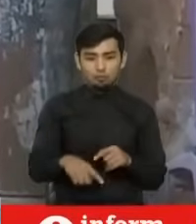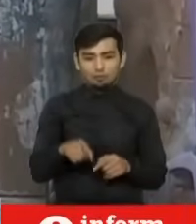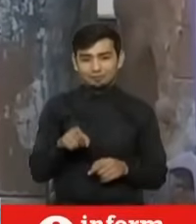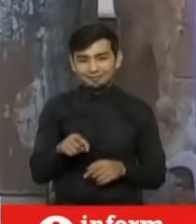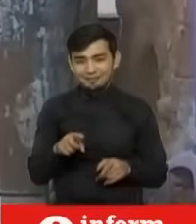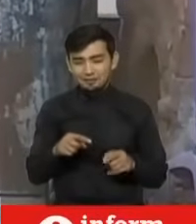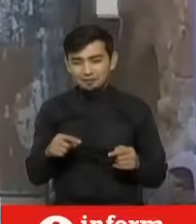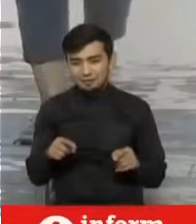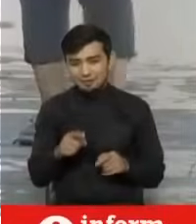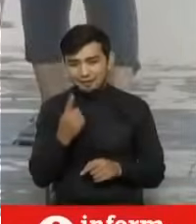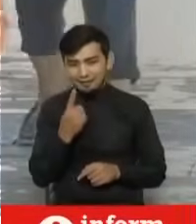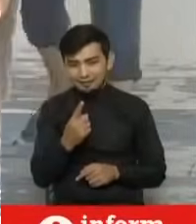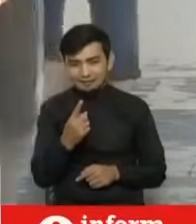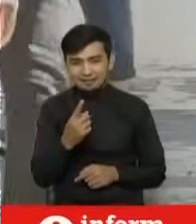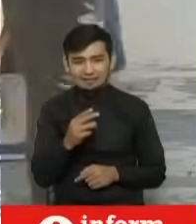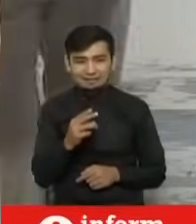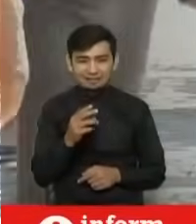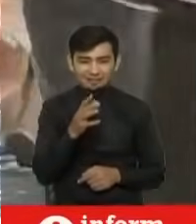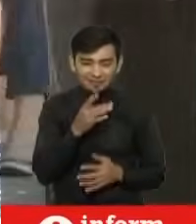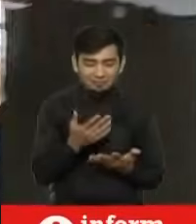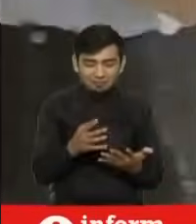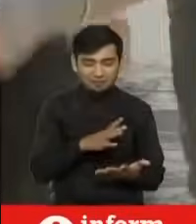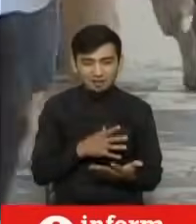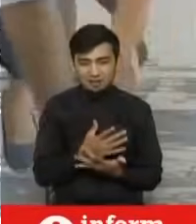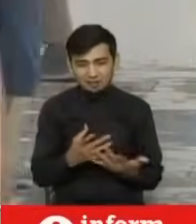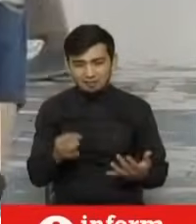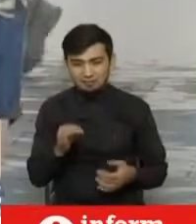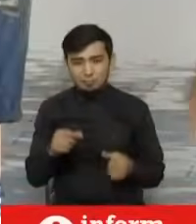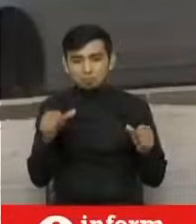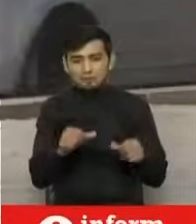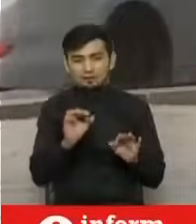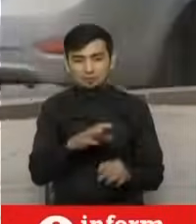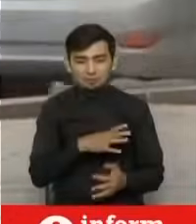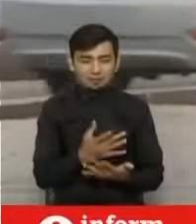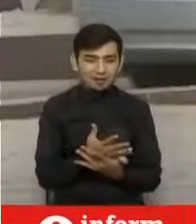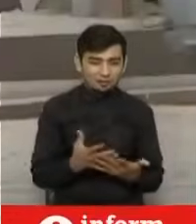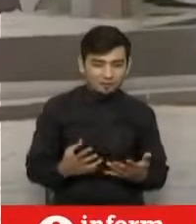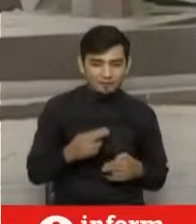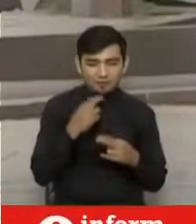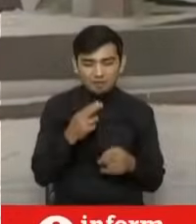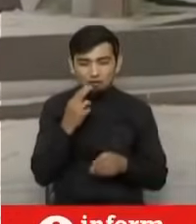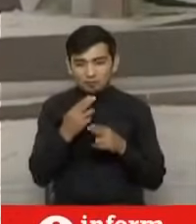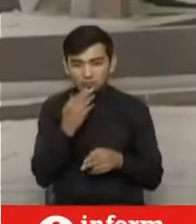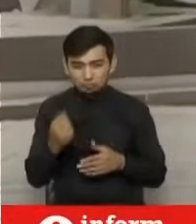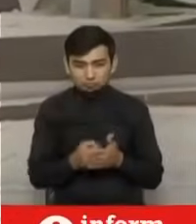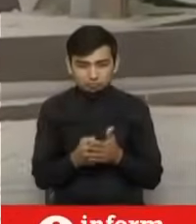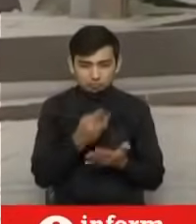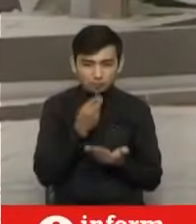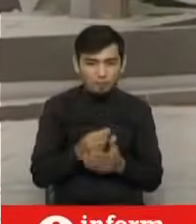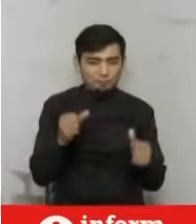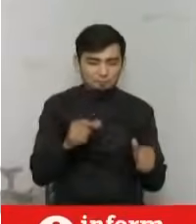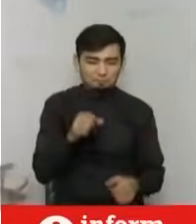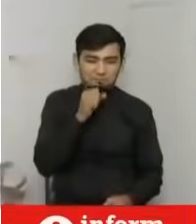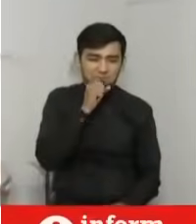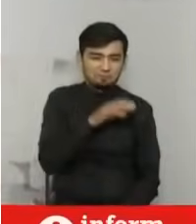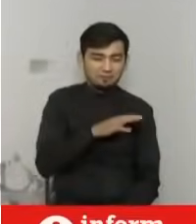инкоде Да там всего в одной циф эксперты по защите прав потребителей говорят некоторые не обращаются за отстаиванием своих прав а